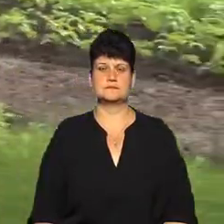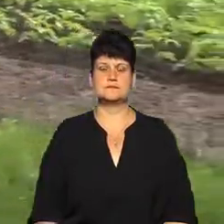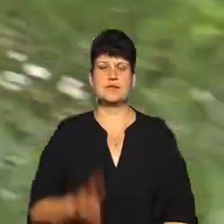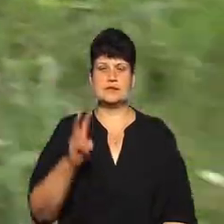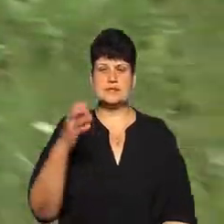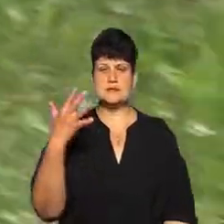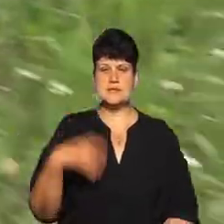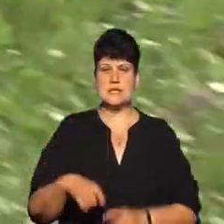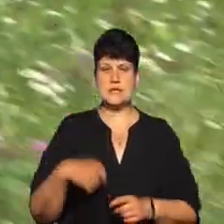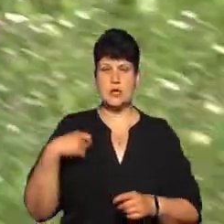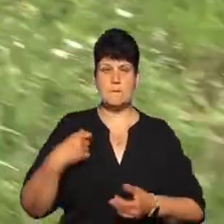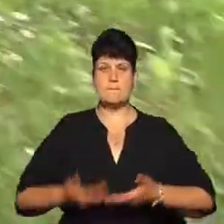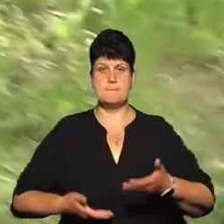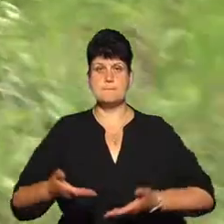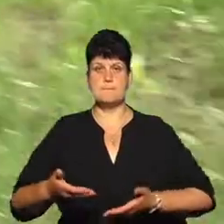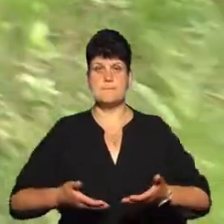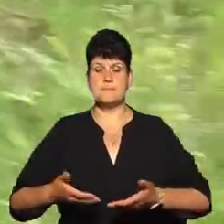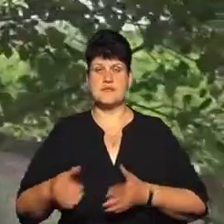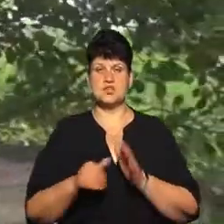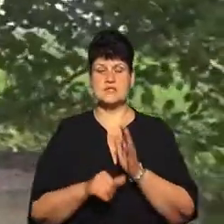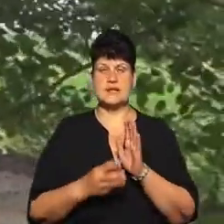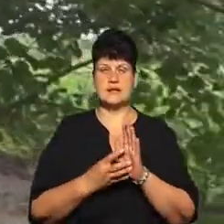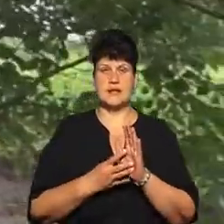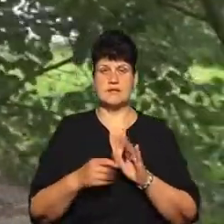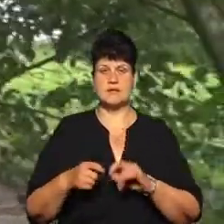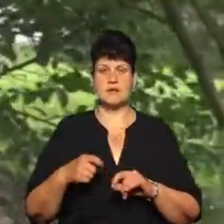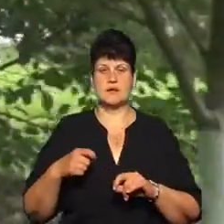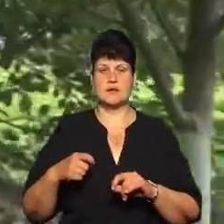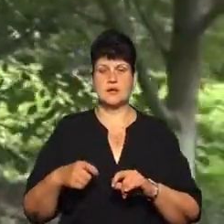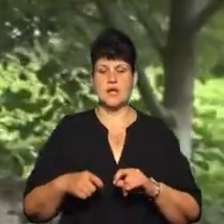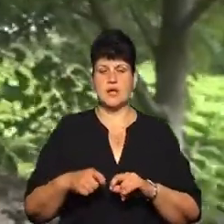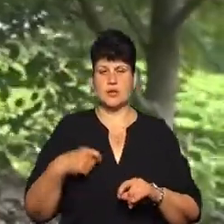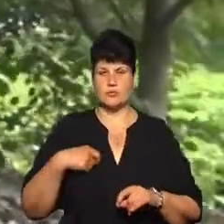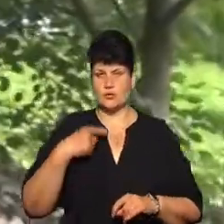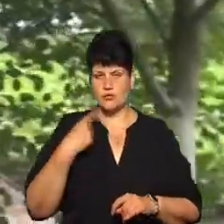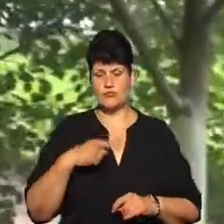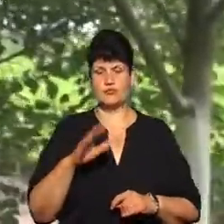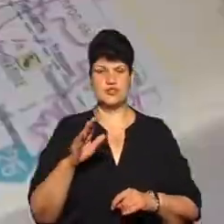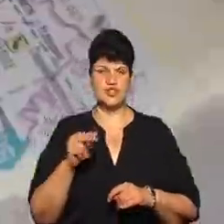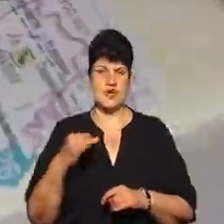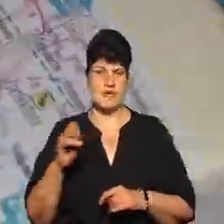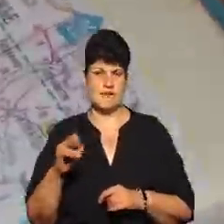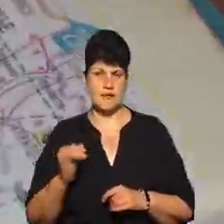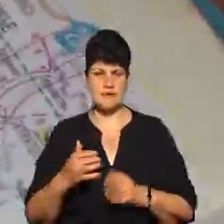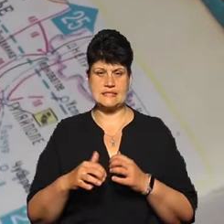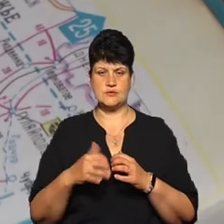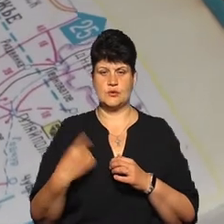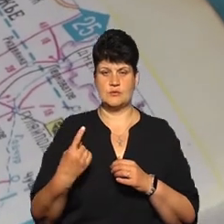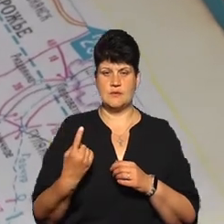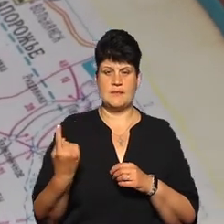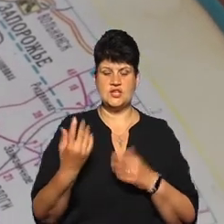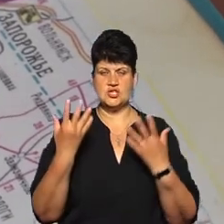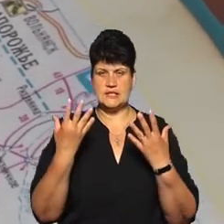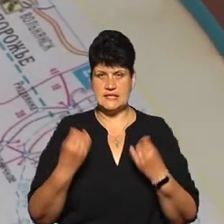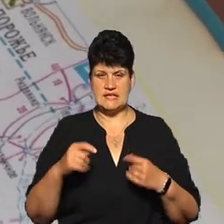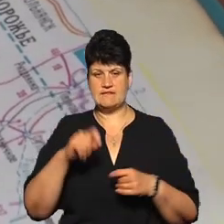250 кілометрів пішки подолав 69-річний Віктор Чайка, рятуючись від окупантів на Херсонщині. У перші дні